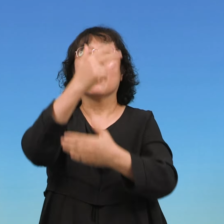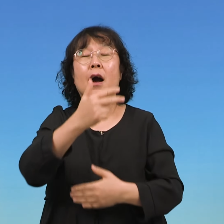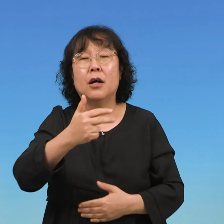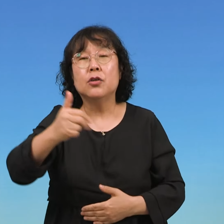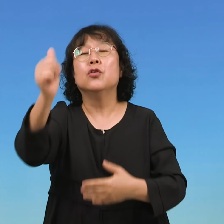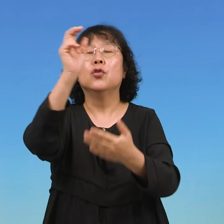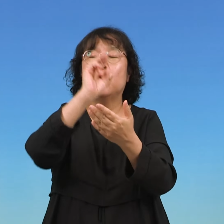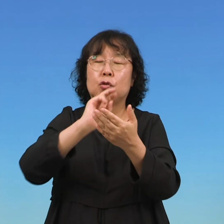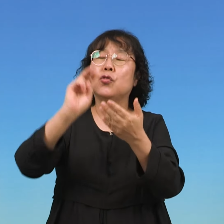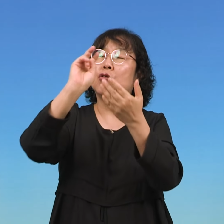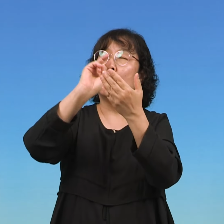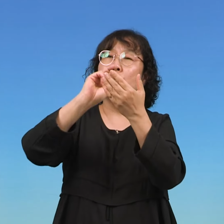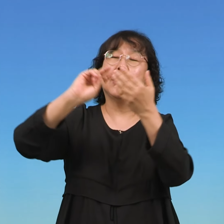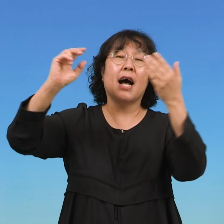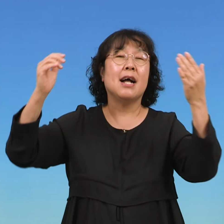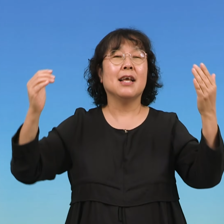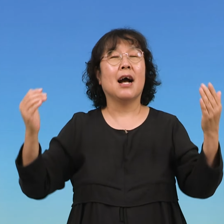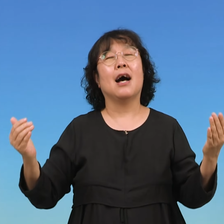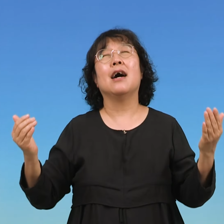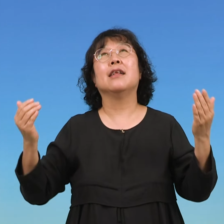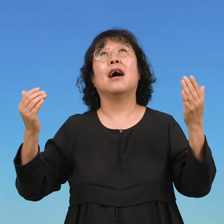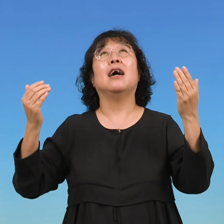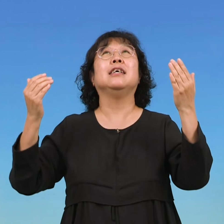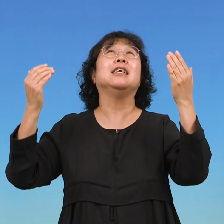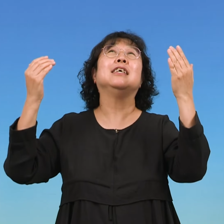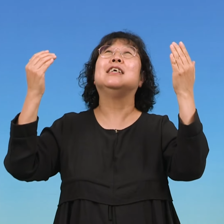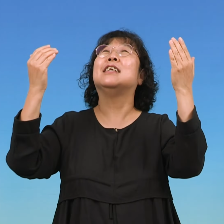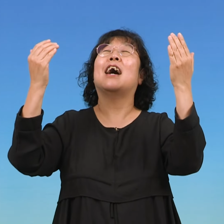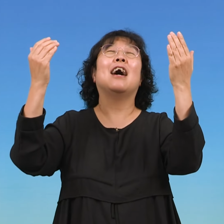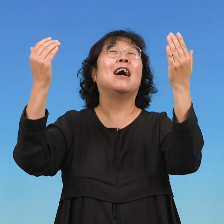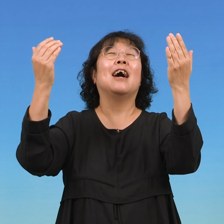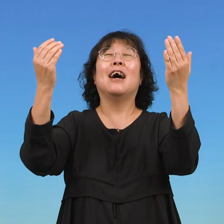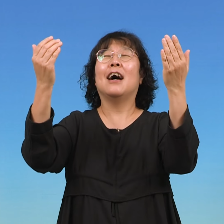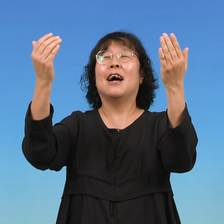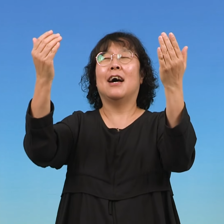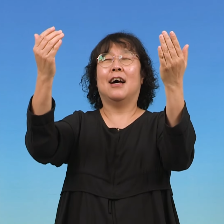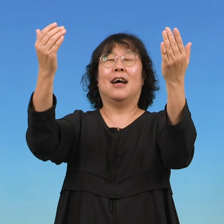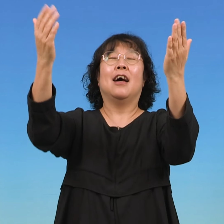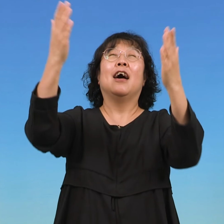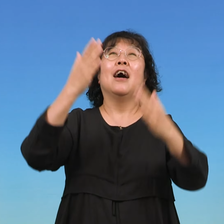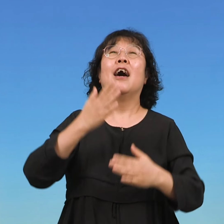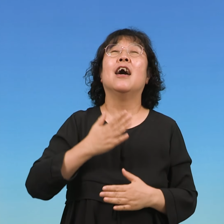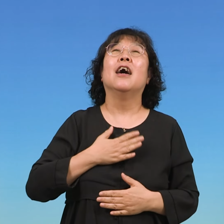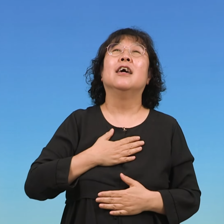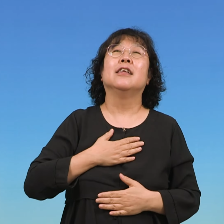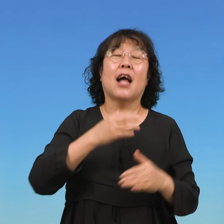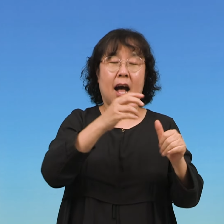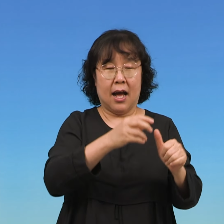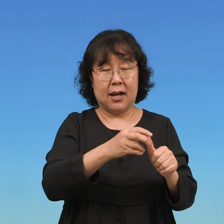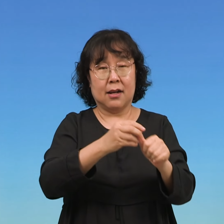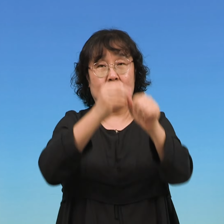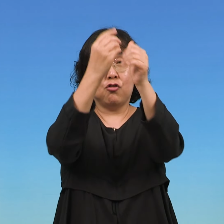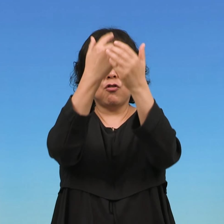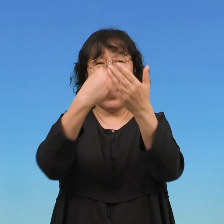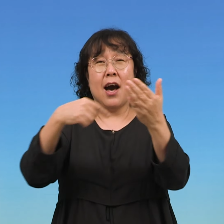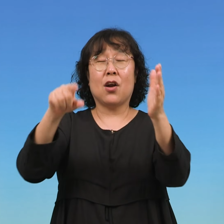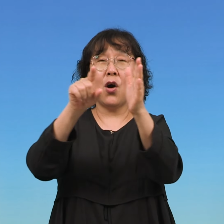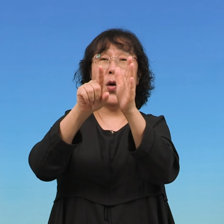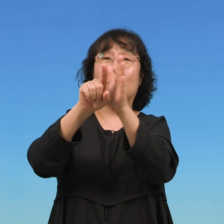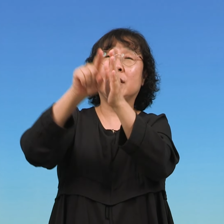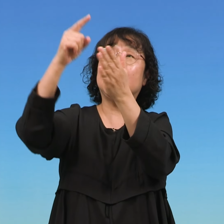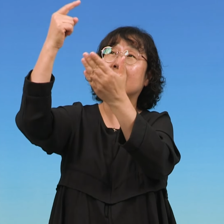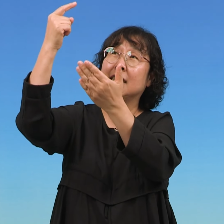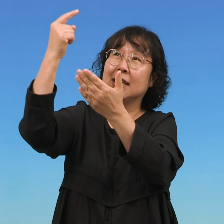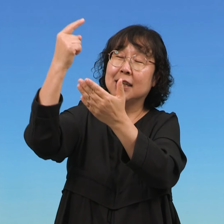주를 찬양하나이다 찬양하다 나를 구하러 오신